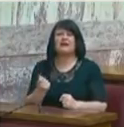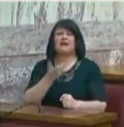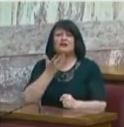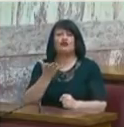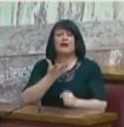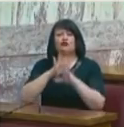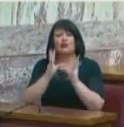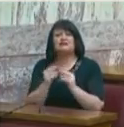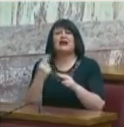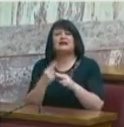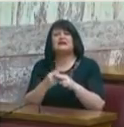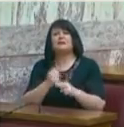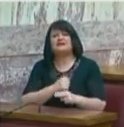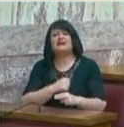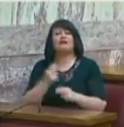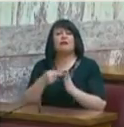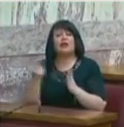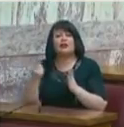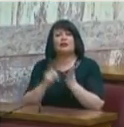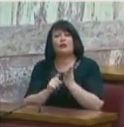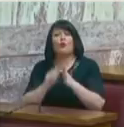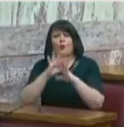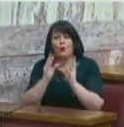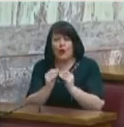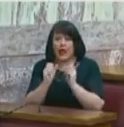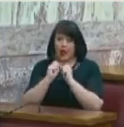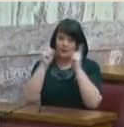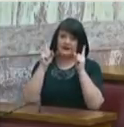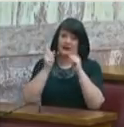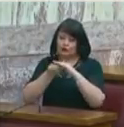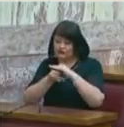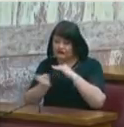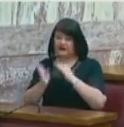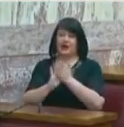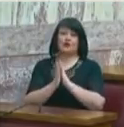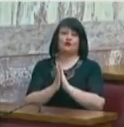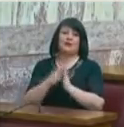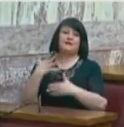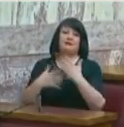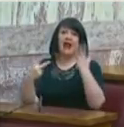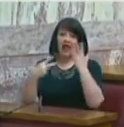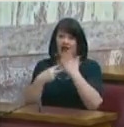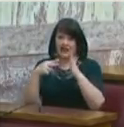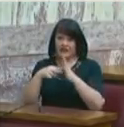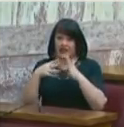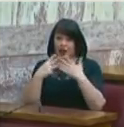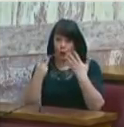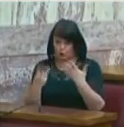κρίσης αξιών, κρίσης θεσμών, βγαίνει επιτέλους από αυτή την περιπέτεια. Τον Αύγουστο του